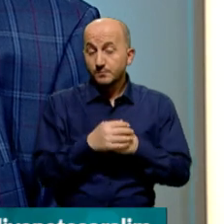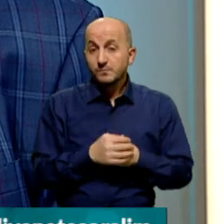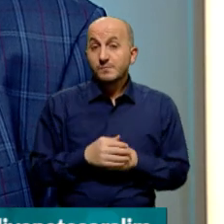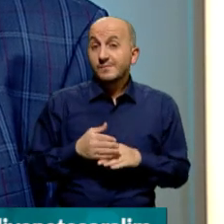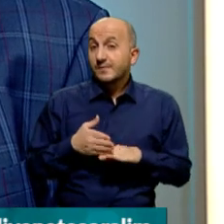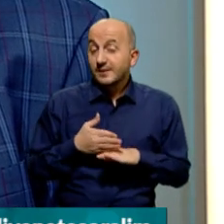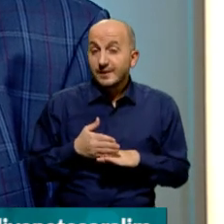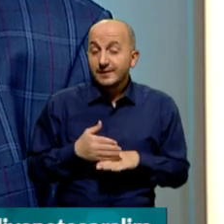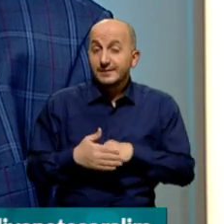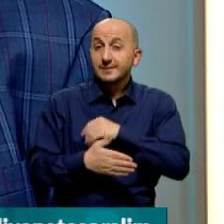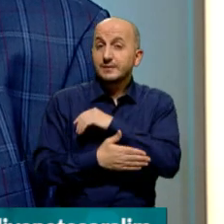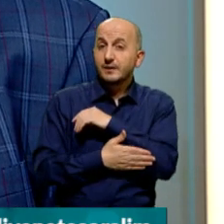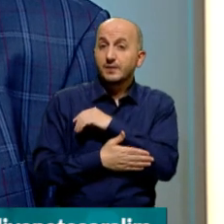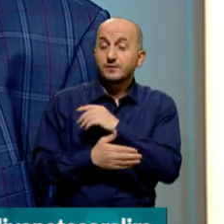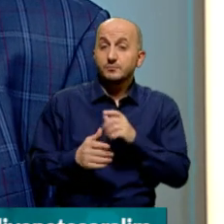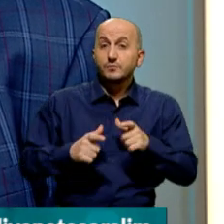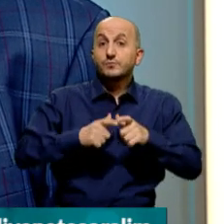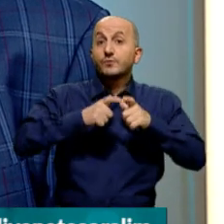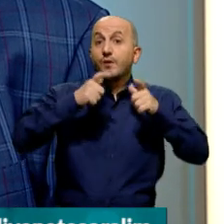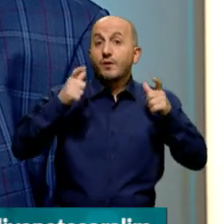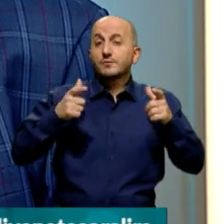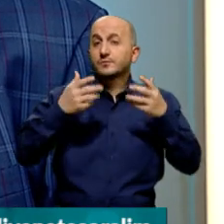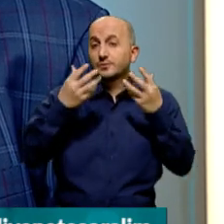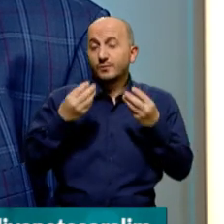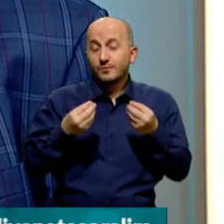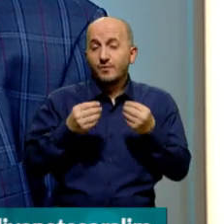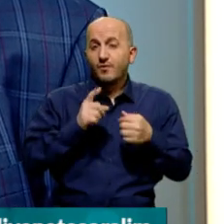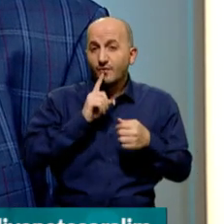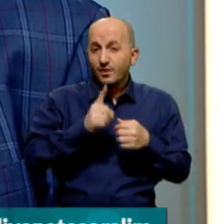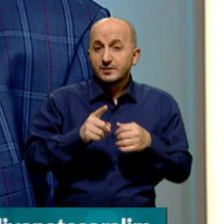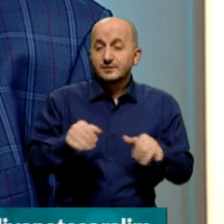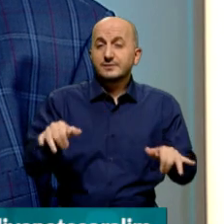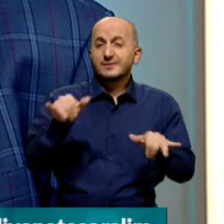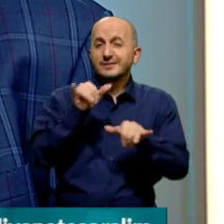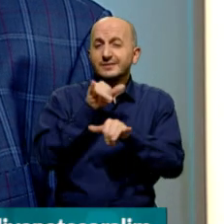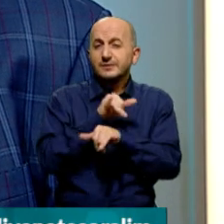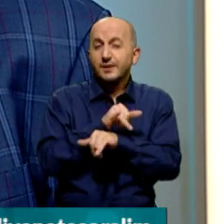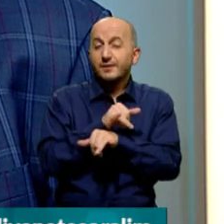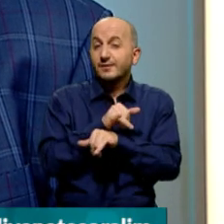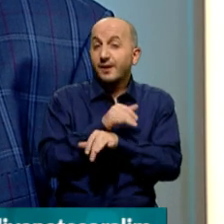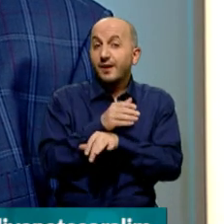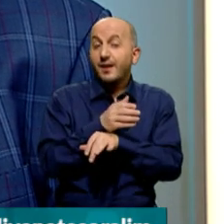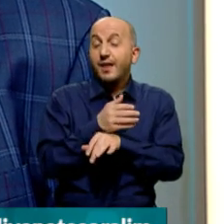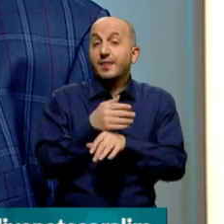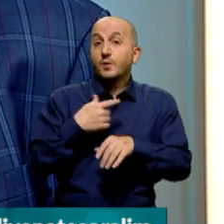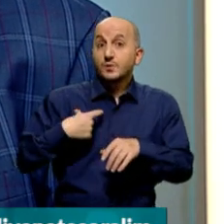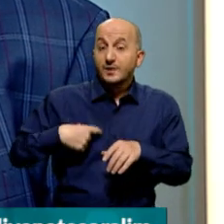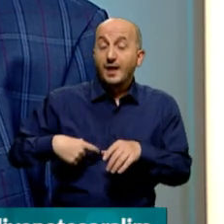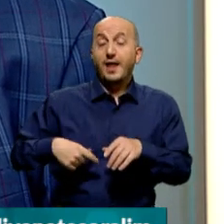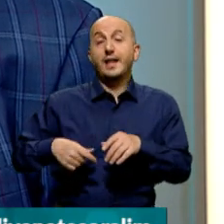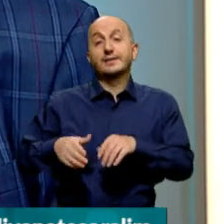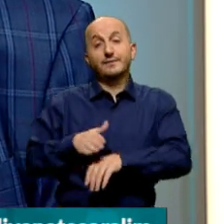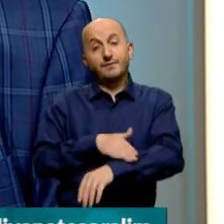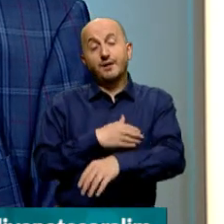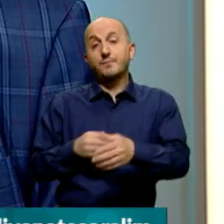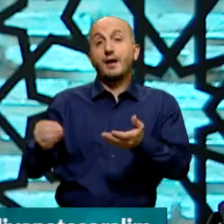Niye? Çünkü yardımı çoğaltmış olur. Aynen öyle. Yani farzın yerine bir de ne yapmış olur? Nafile eklemiş. Nafileleri eklemiş olur.